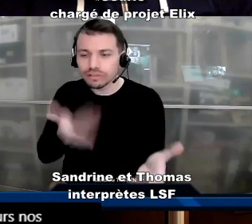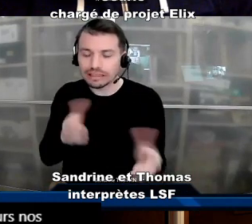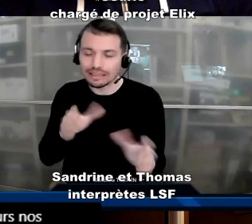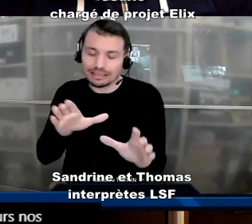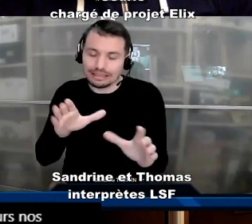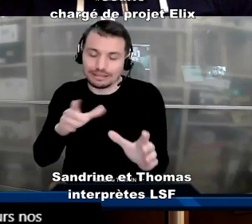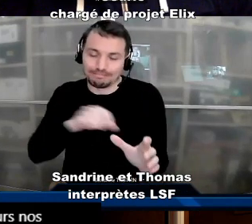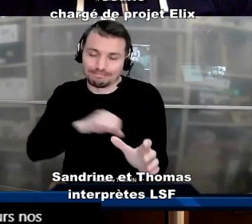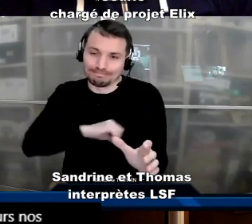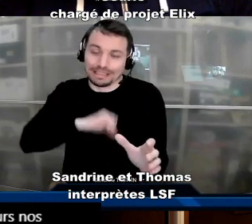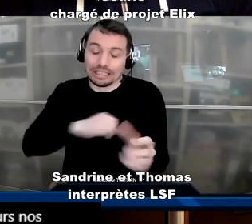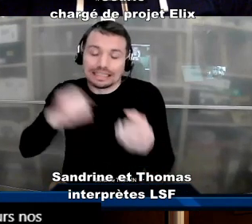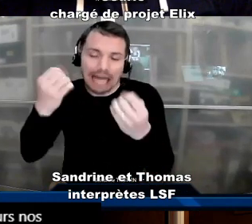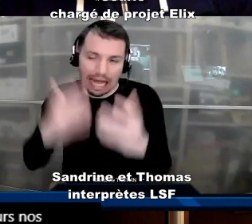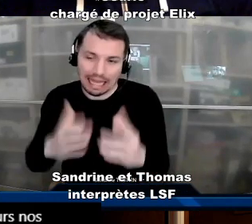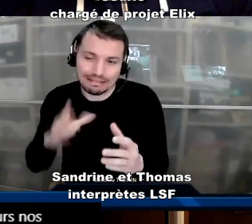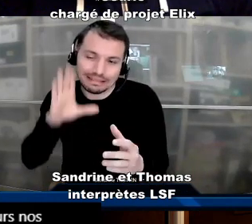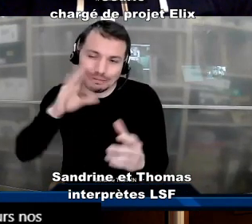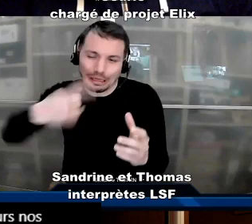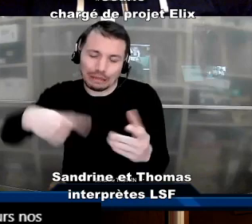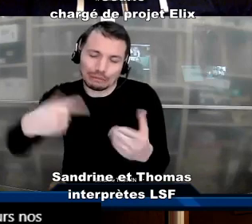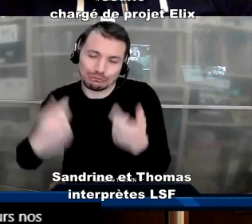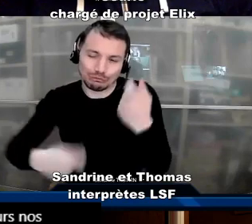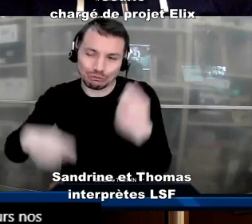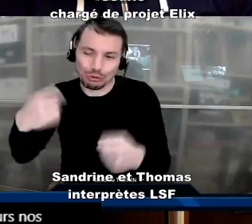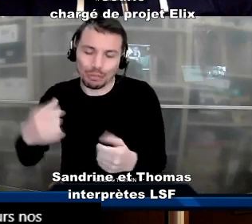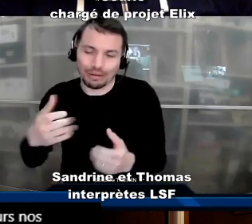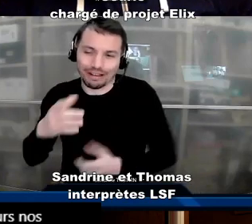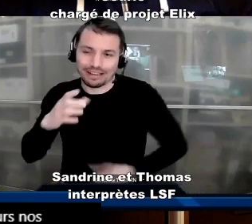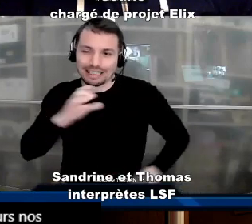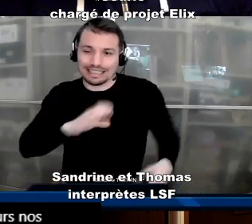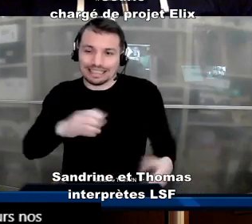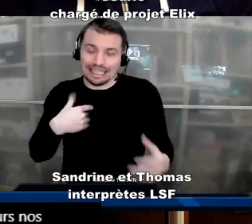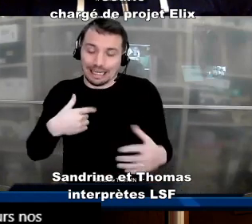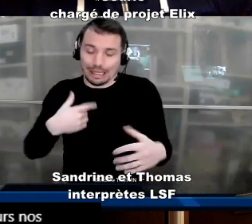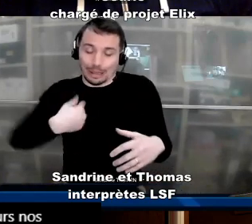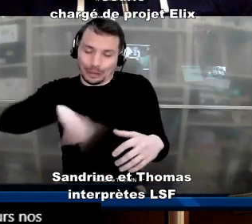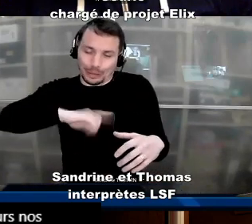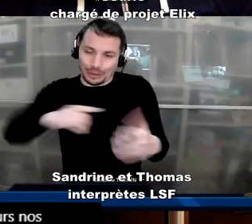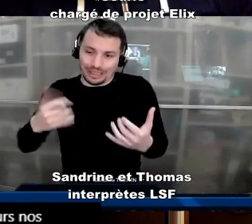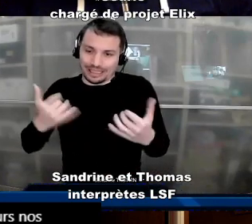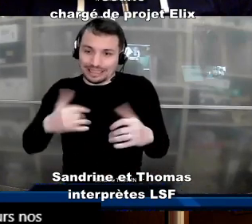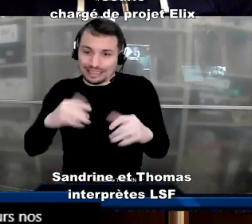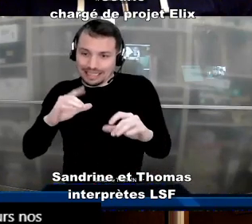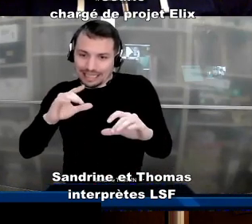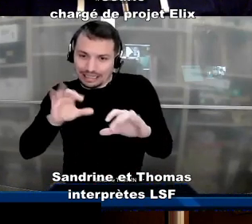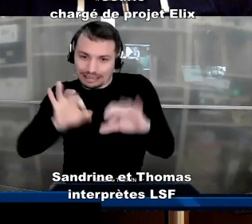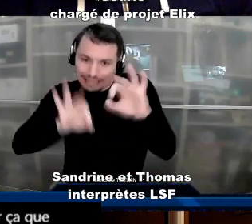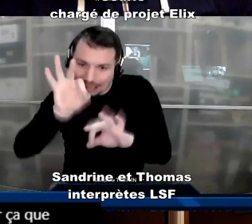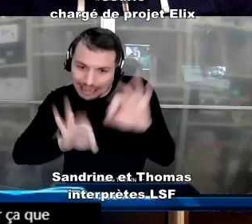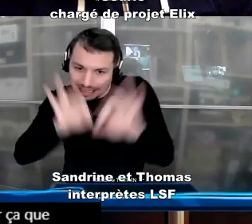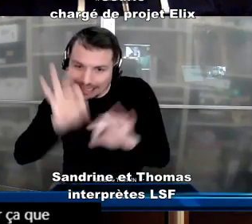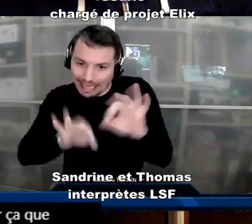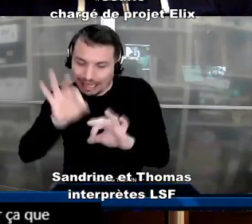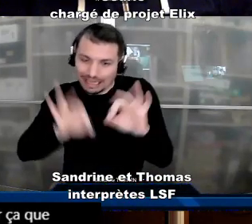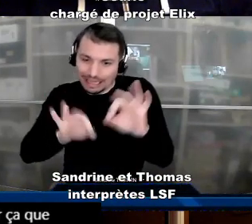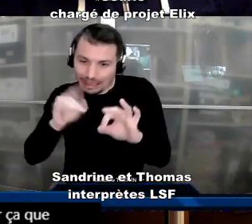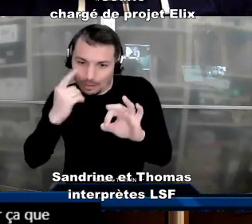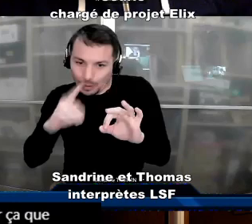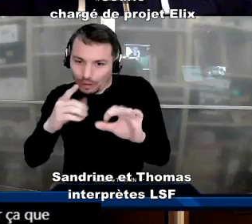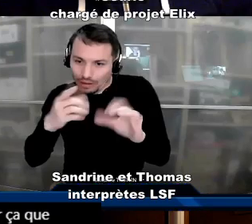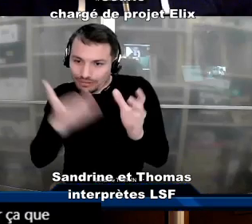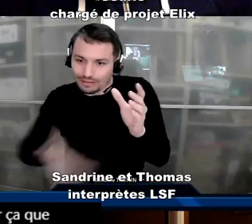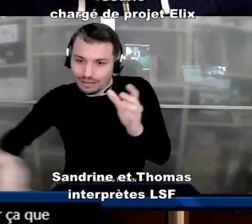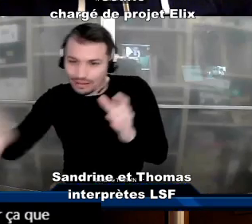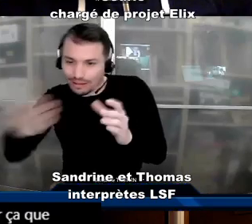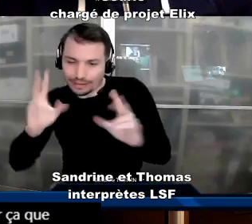ça peut arriver et on fait vraiment le maximum pour rétablir le service